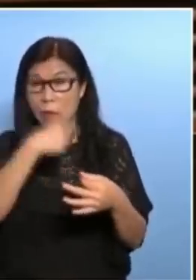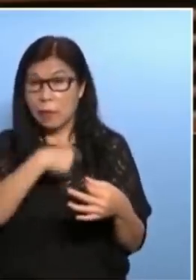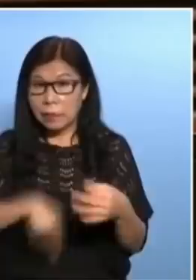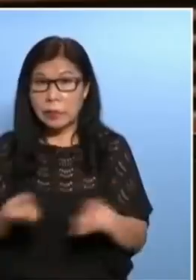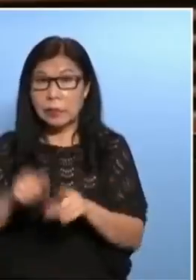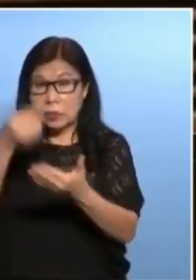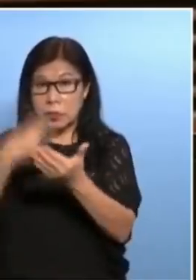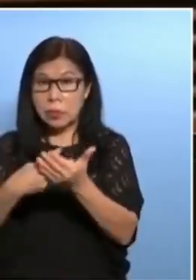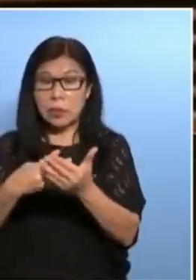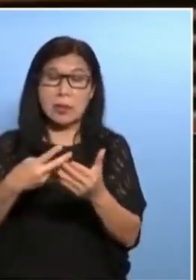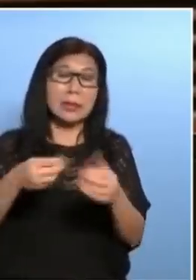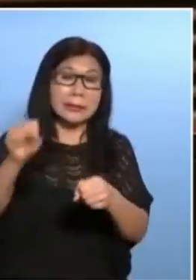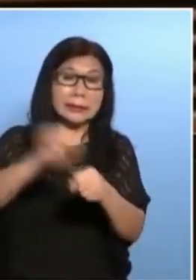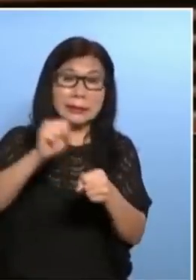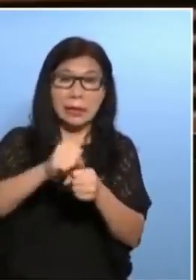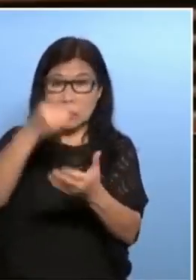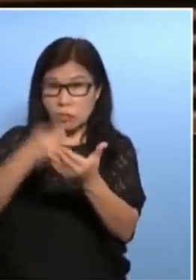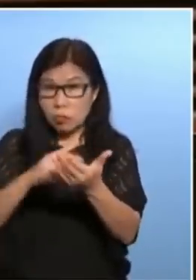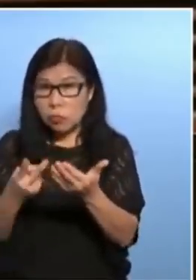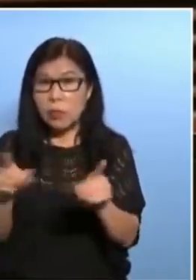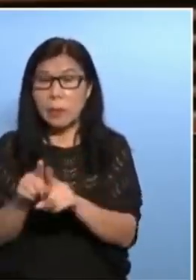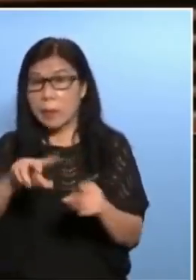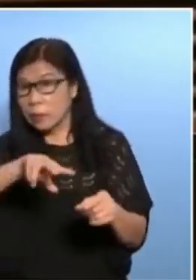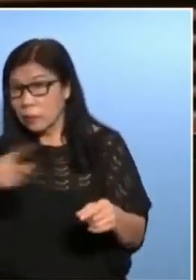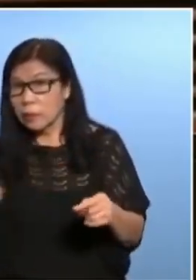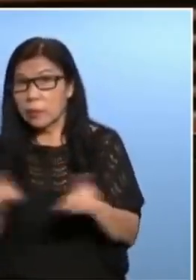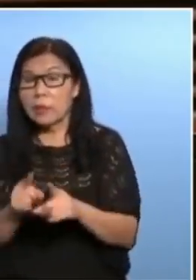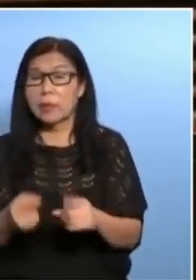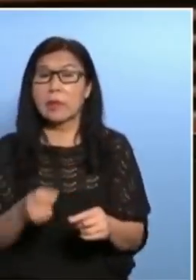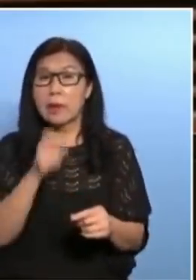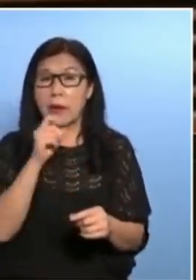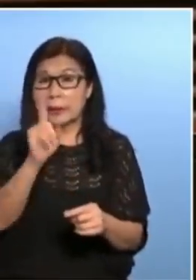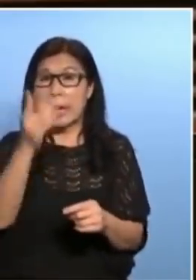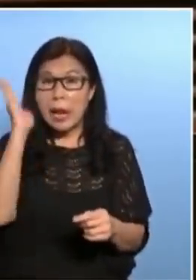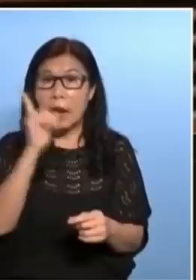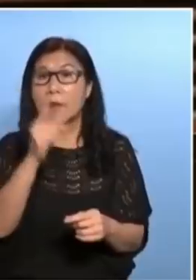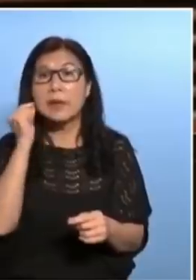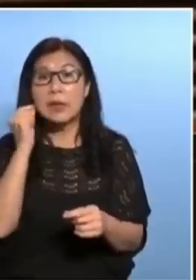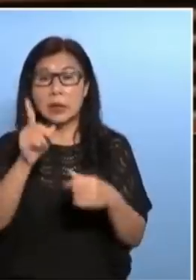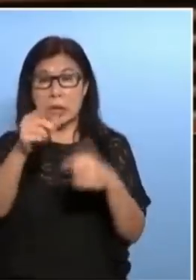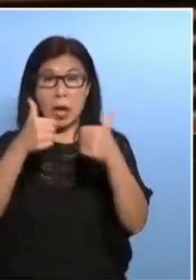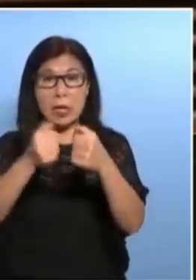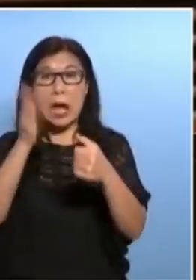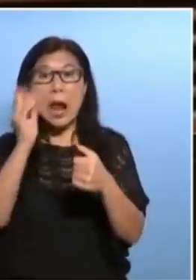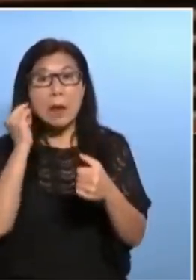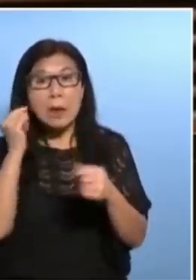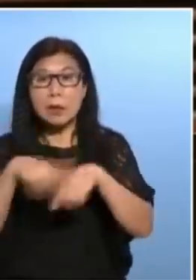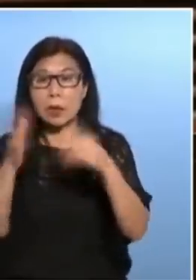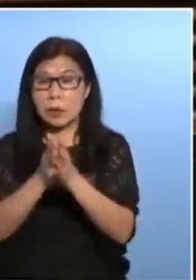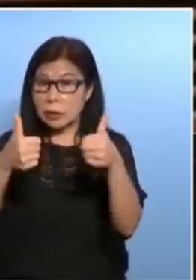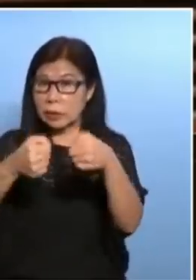議案入了一條修正案，不過措辭就改成維護 一男一女一夫一妻的婚姻制